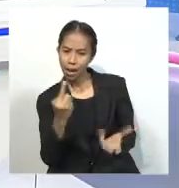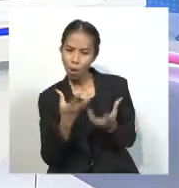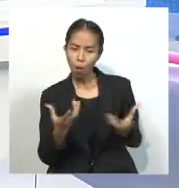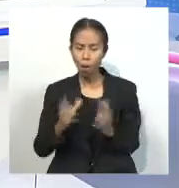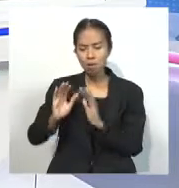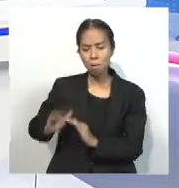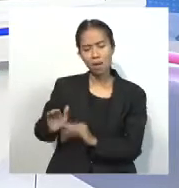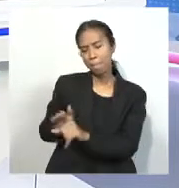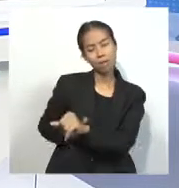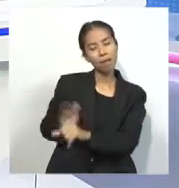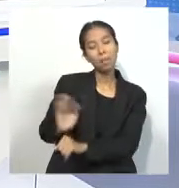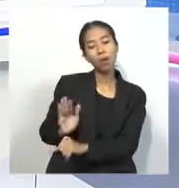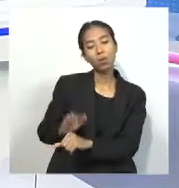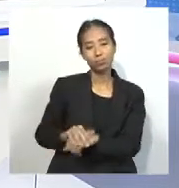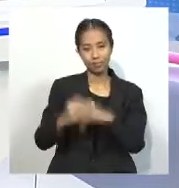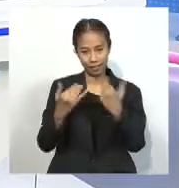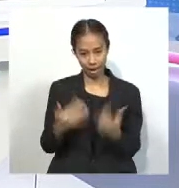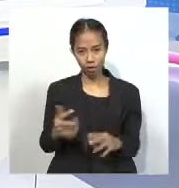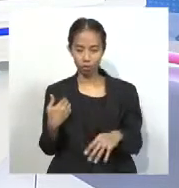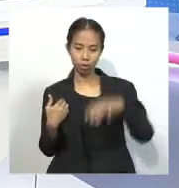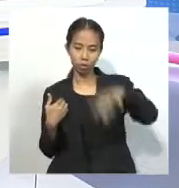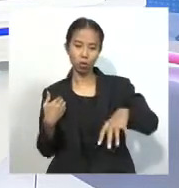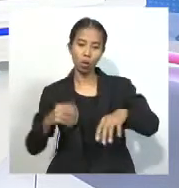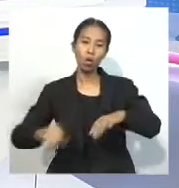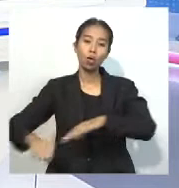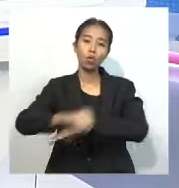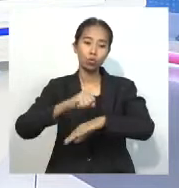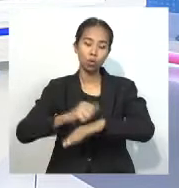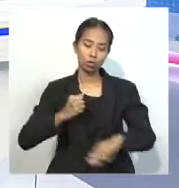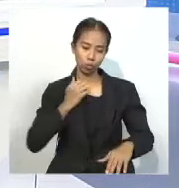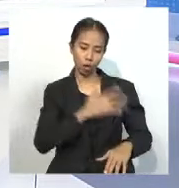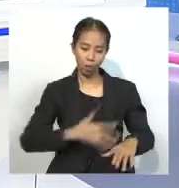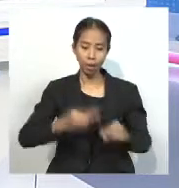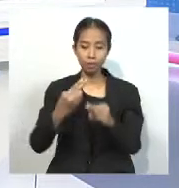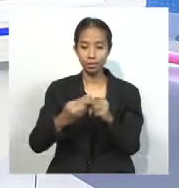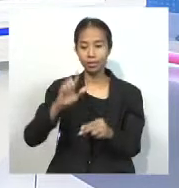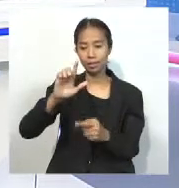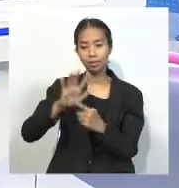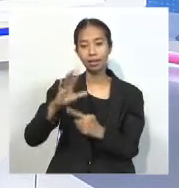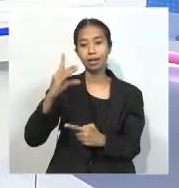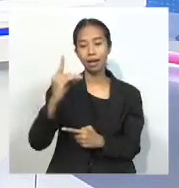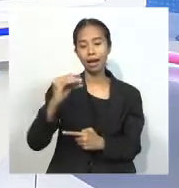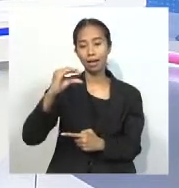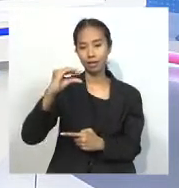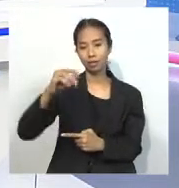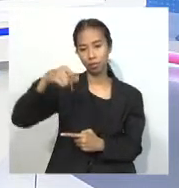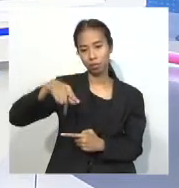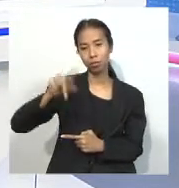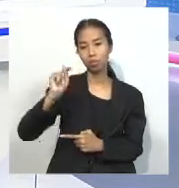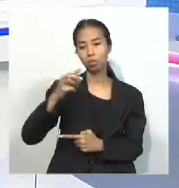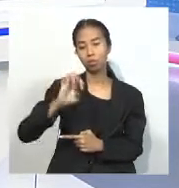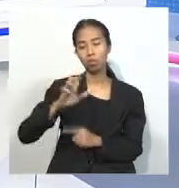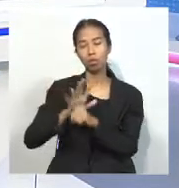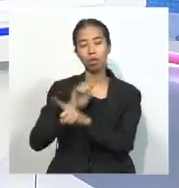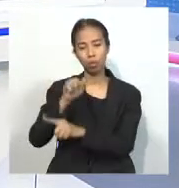ก็เดินทางไปที่สวนสุขภาพลัดโพเพื่อที่จะไปพบปะแล้วก็ฟังปัญหาจากประชาชนไปติดตามรายละเอียดและบรรย